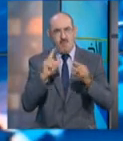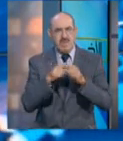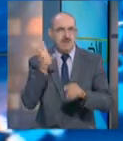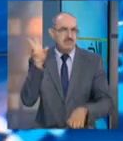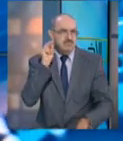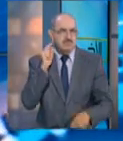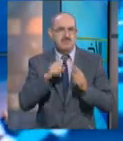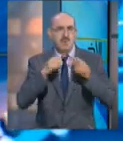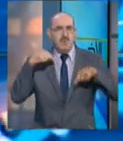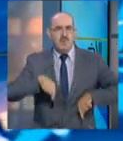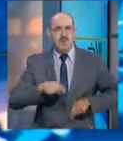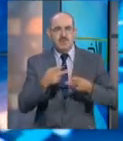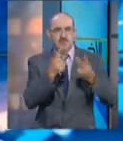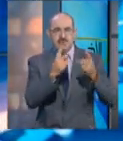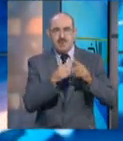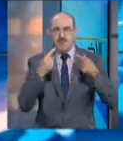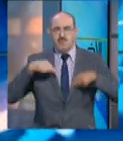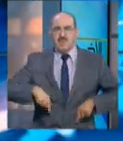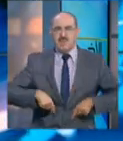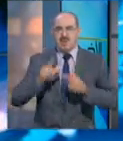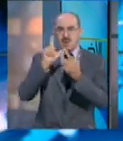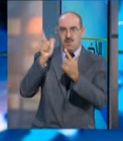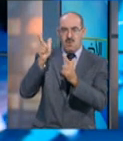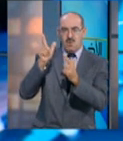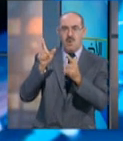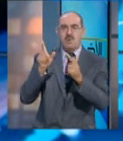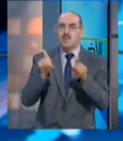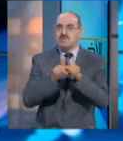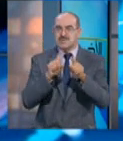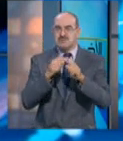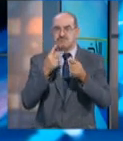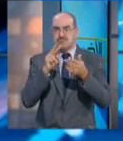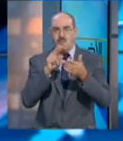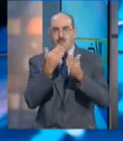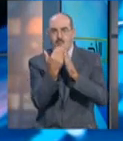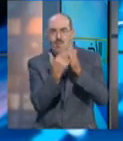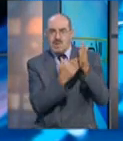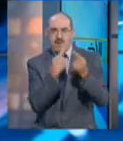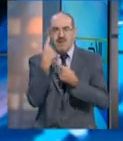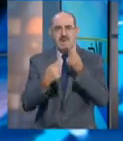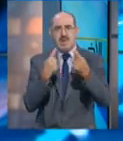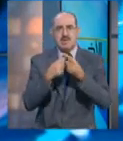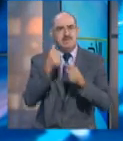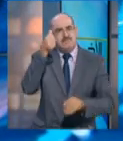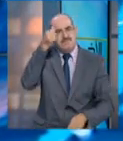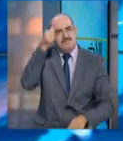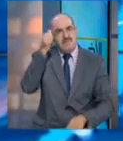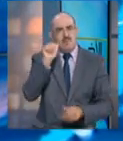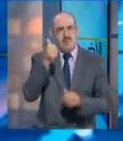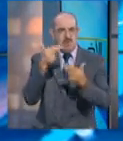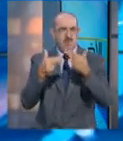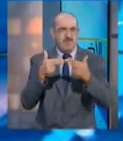الحكومة لعرض قدمه وزير المجاهدين وذوي الحقوق حول برنامج الاحتفالات المخلدة